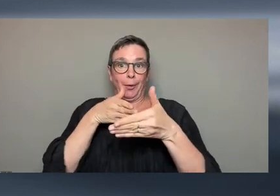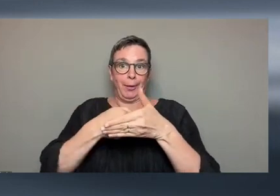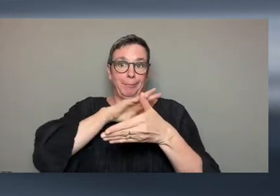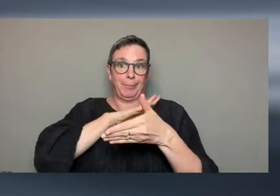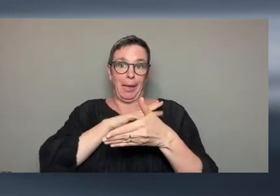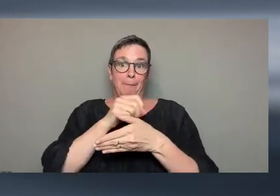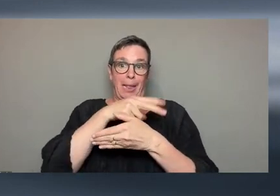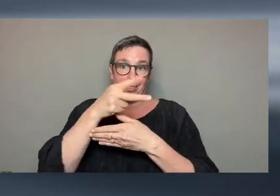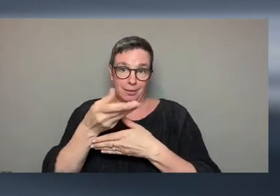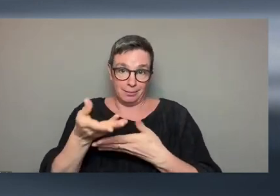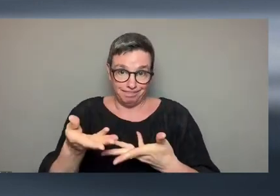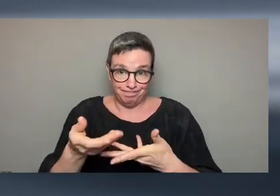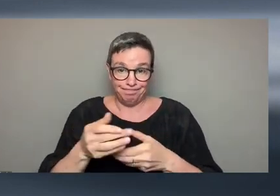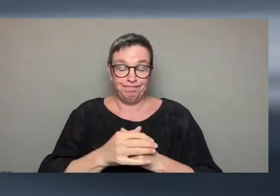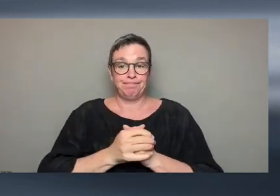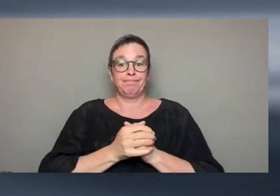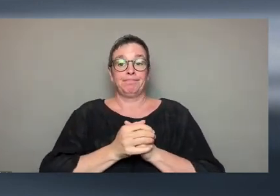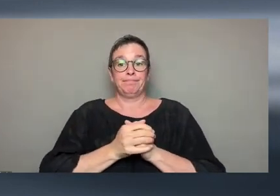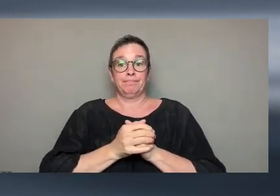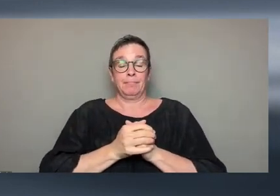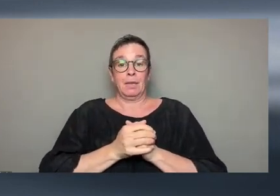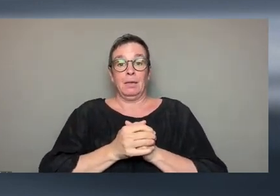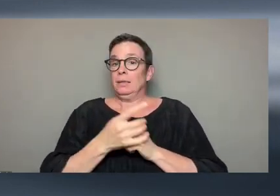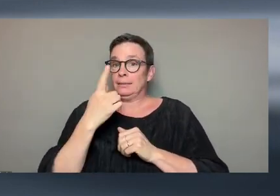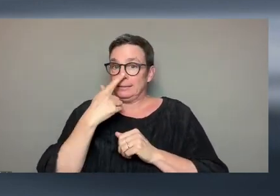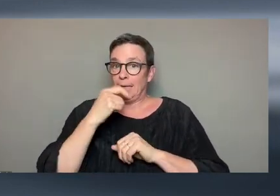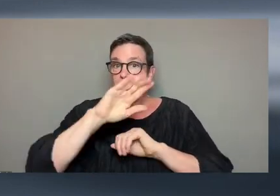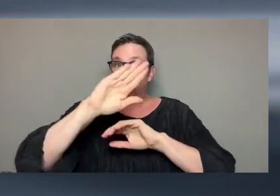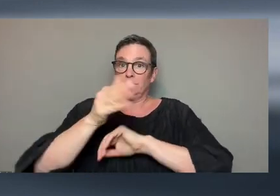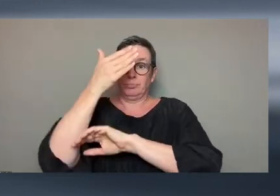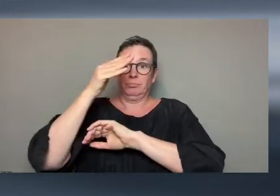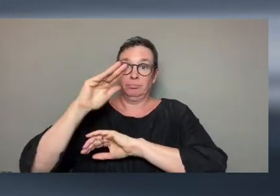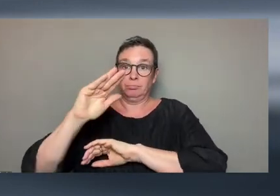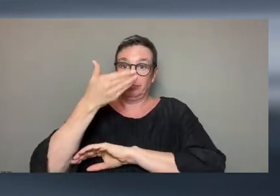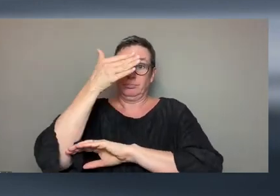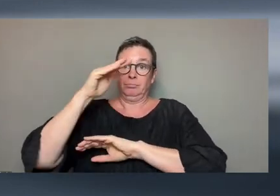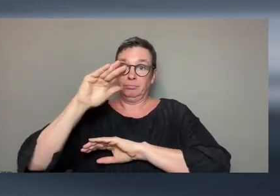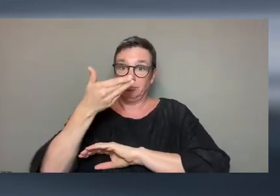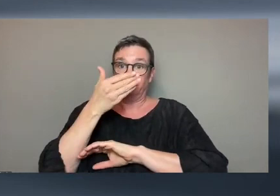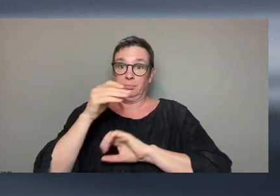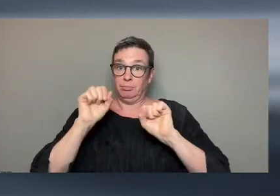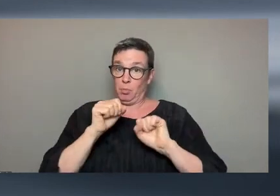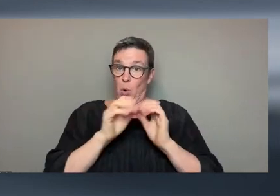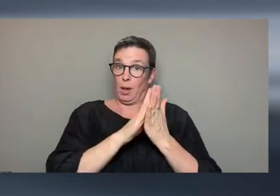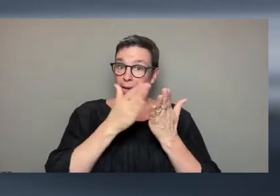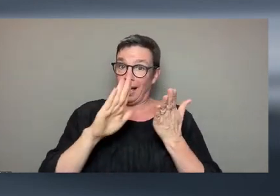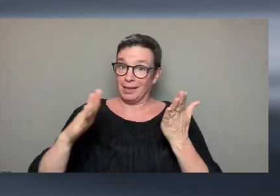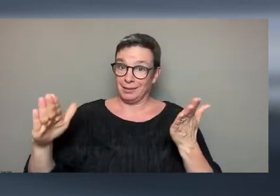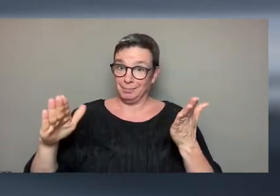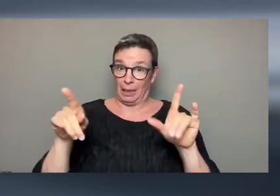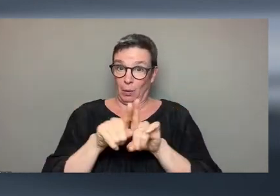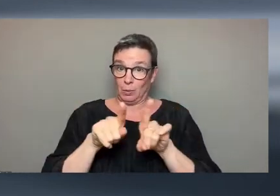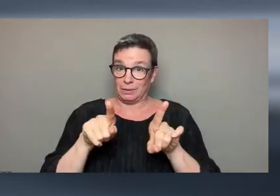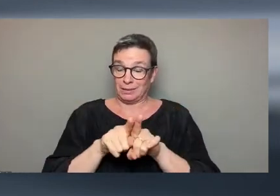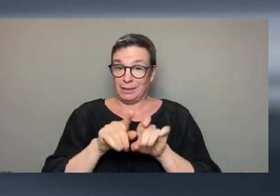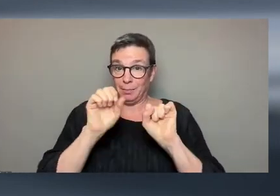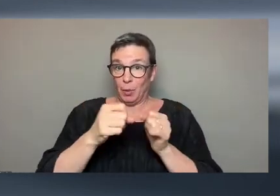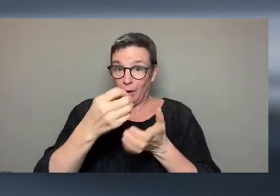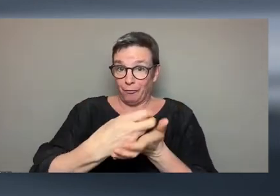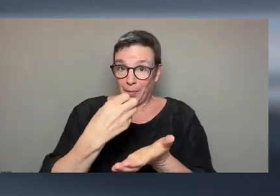Nous avons vu jusque-là que nous pouvons afficher ces informations sur une carte, mais nous voulons aussi pouvoir fournir ces